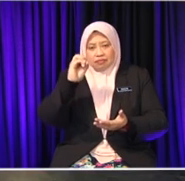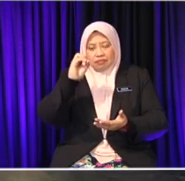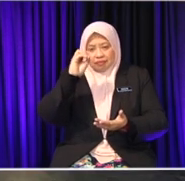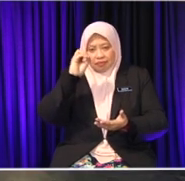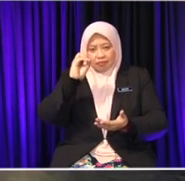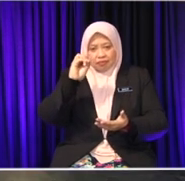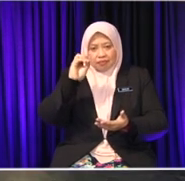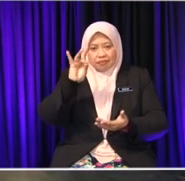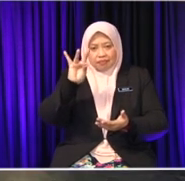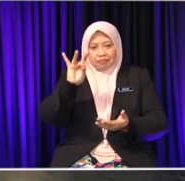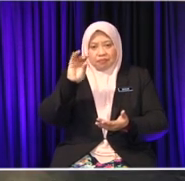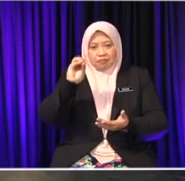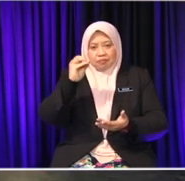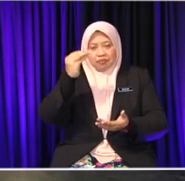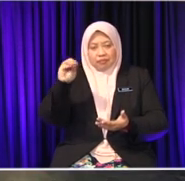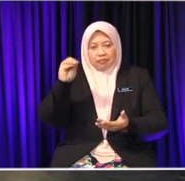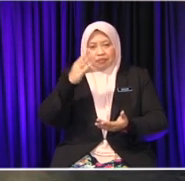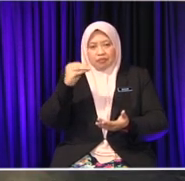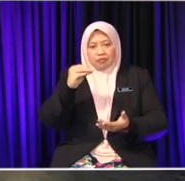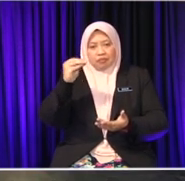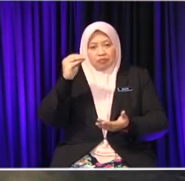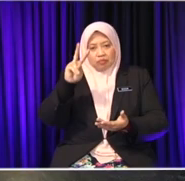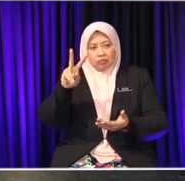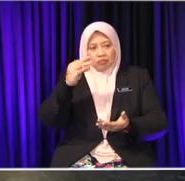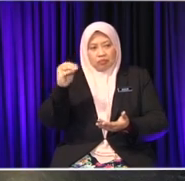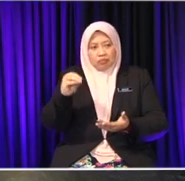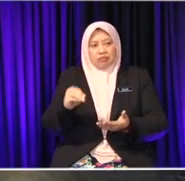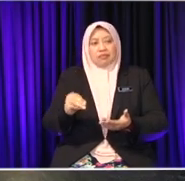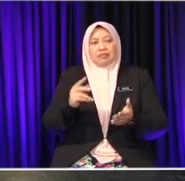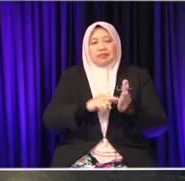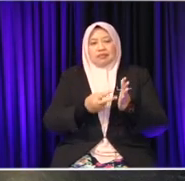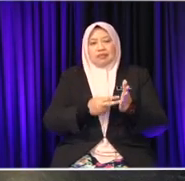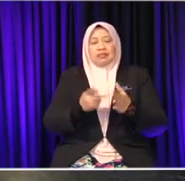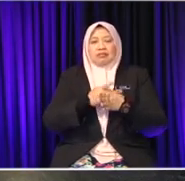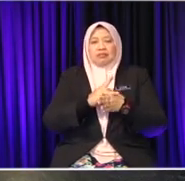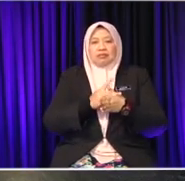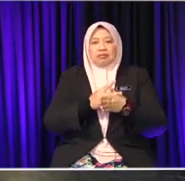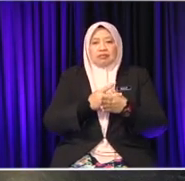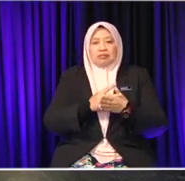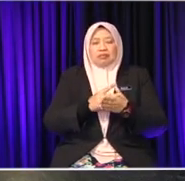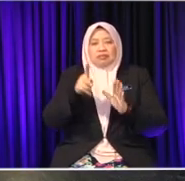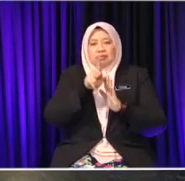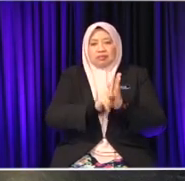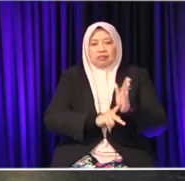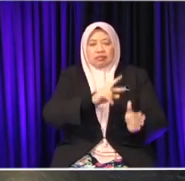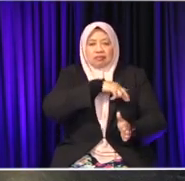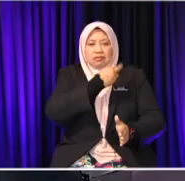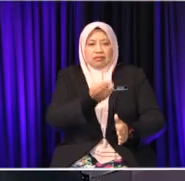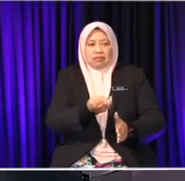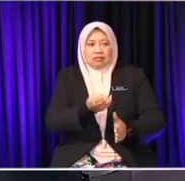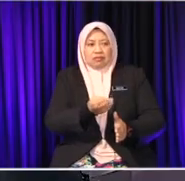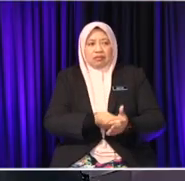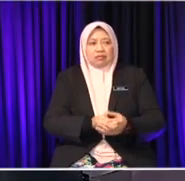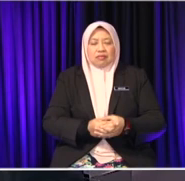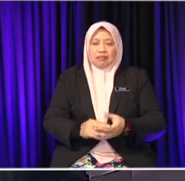kita akan sama-sama kongsi rugi itu adalah kitab klaim insulin Oke jadi di sini kayaknya adalah insuran